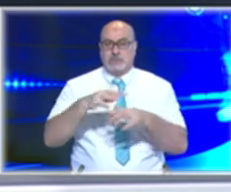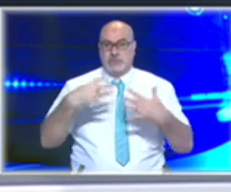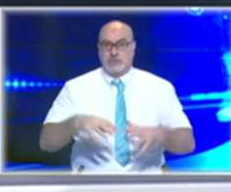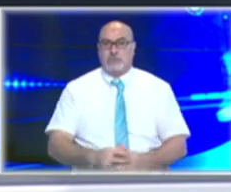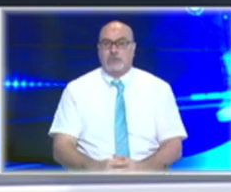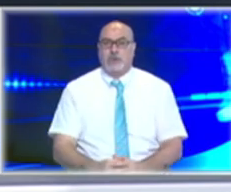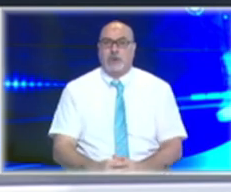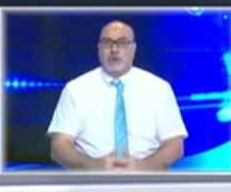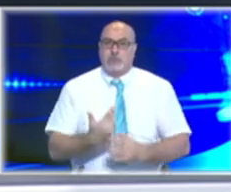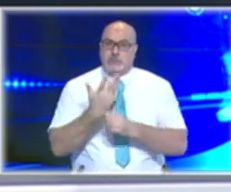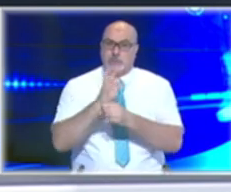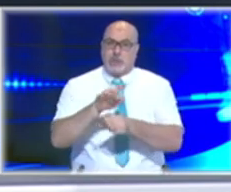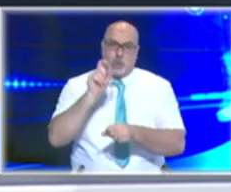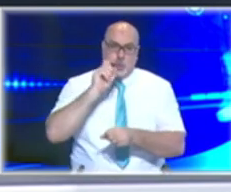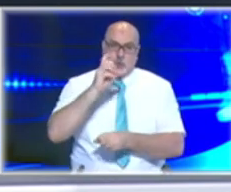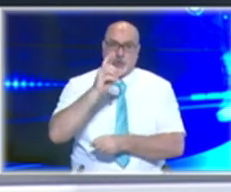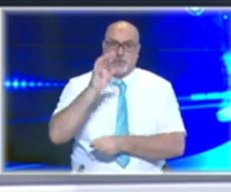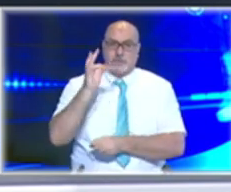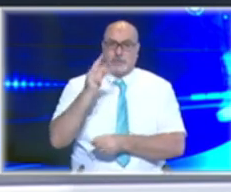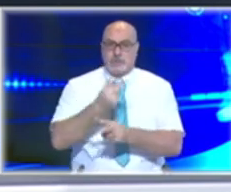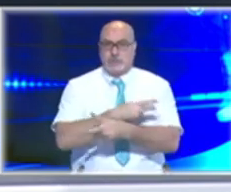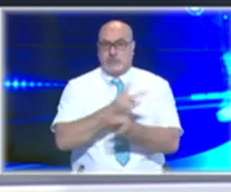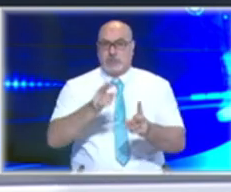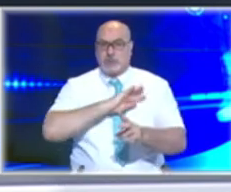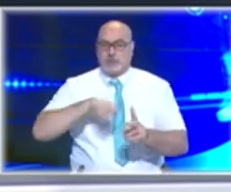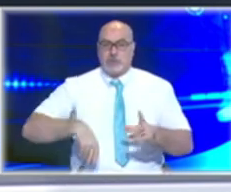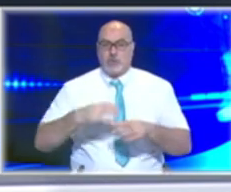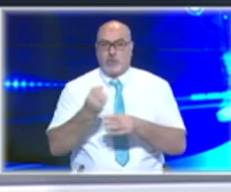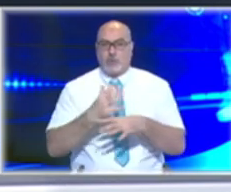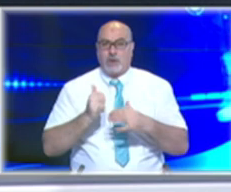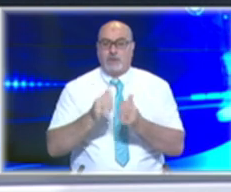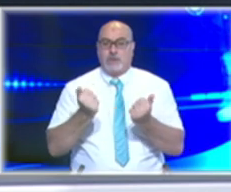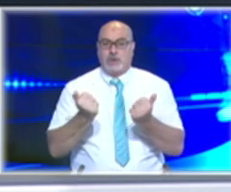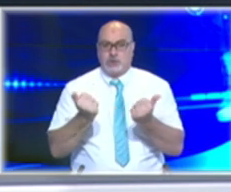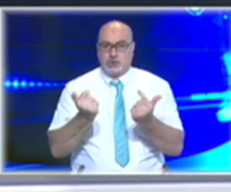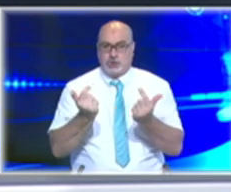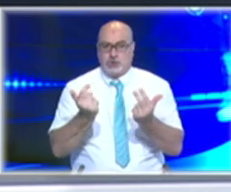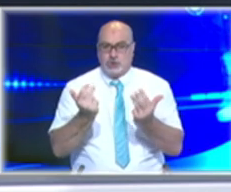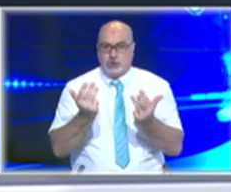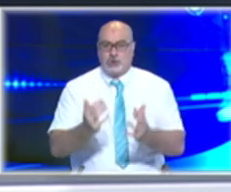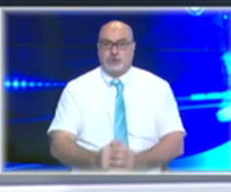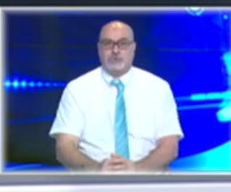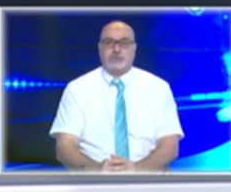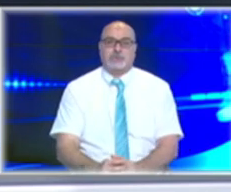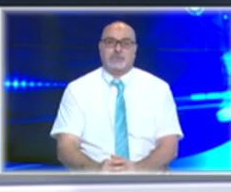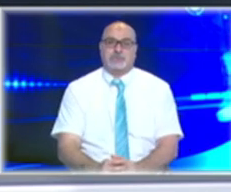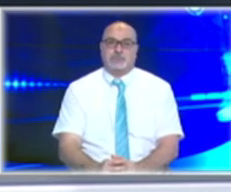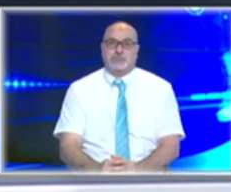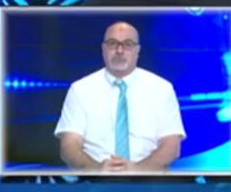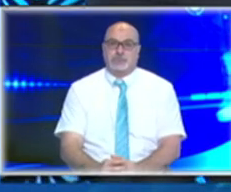تفشي فيروس كورونا الدكتور جمال فرار عرض المستجدات بالمؤشرات